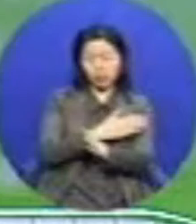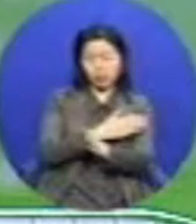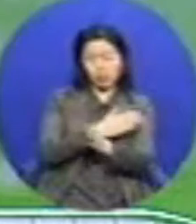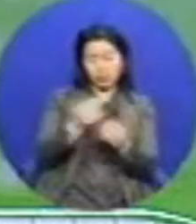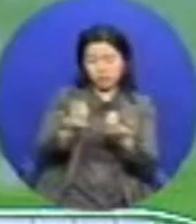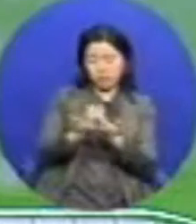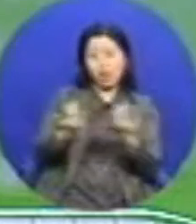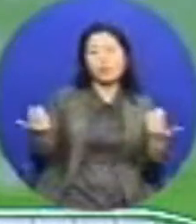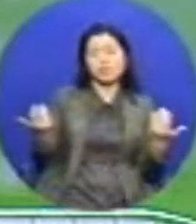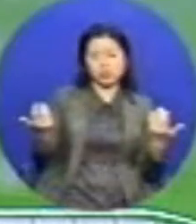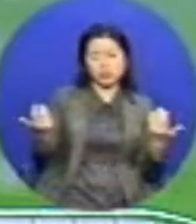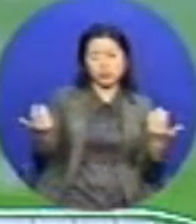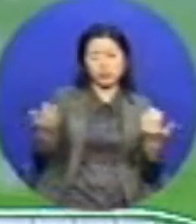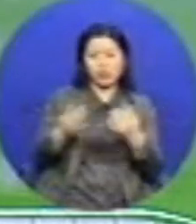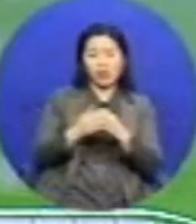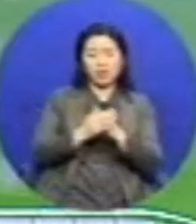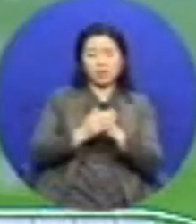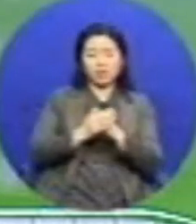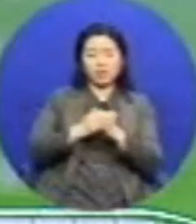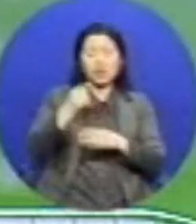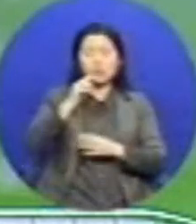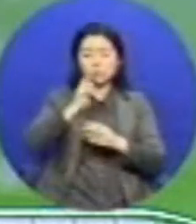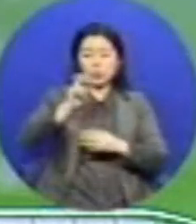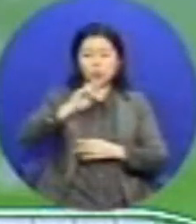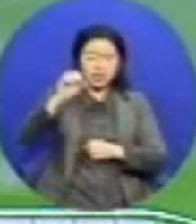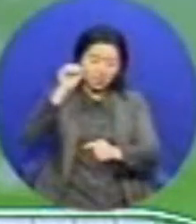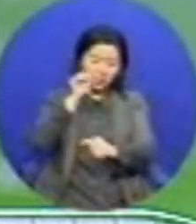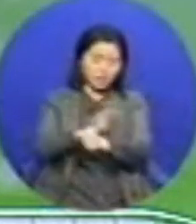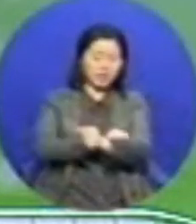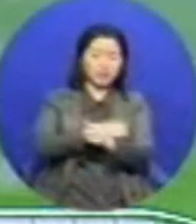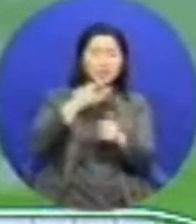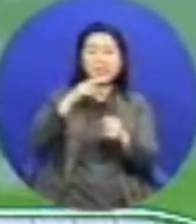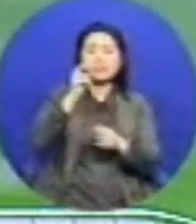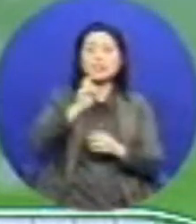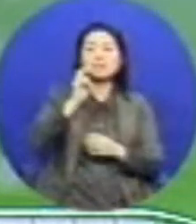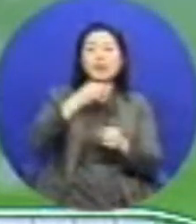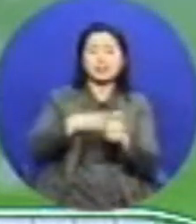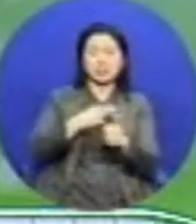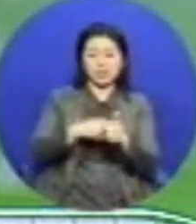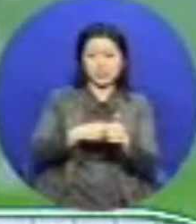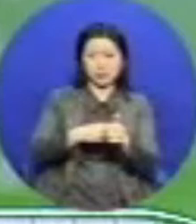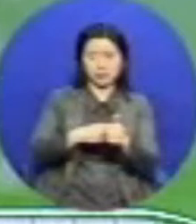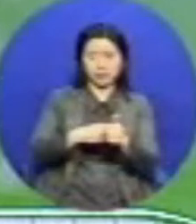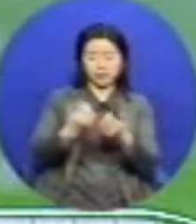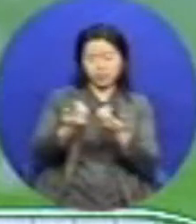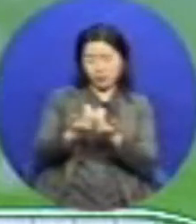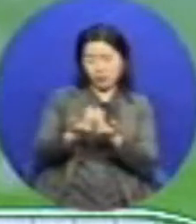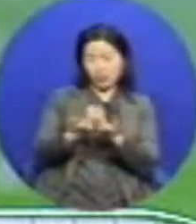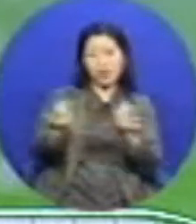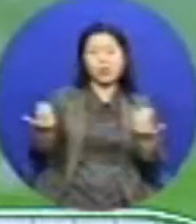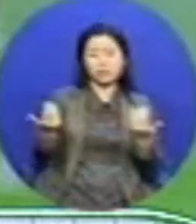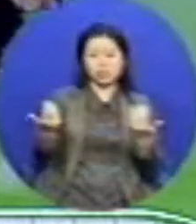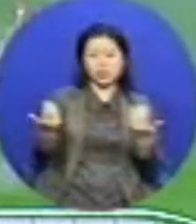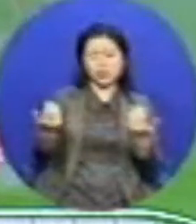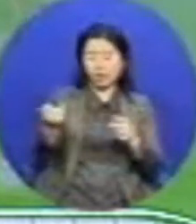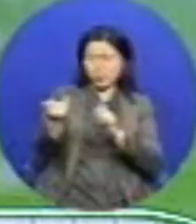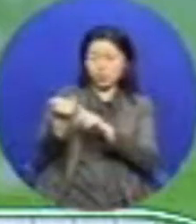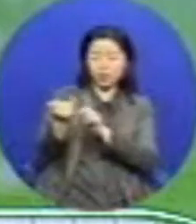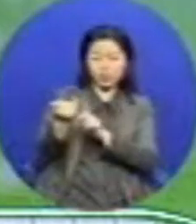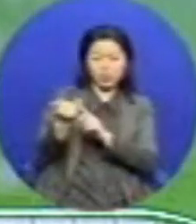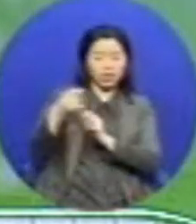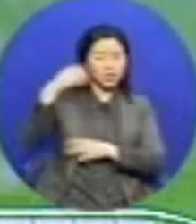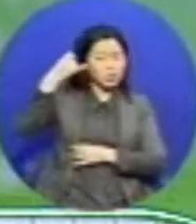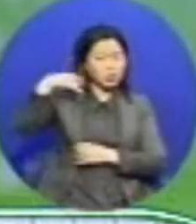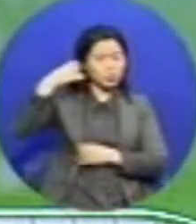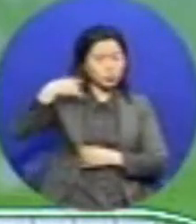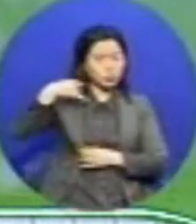선생님이 아름다운 연인이 있었어요 그런데 중국 선교사로 간다니까 나는 중국 선교사는 갈